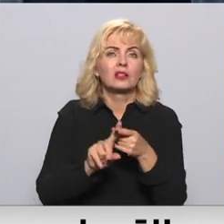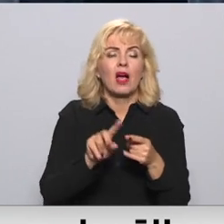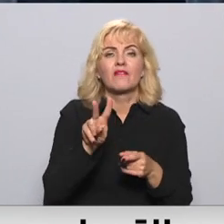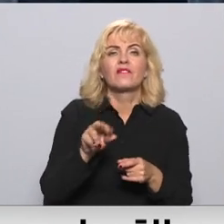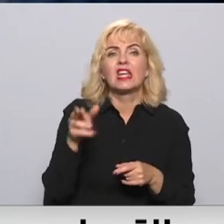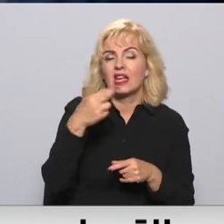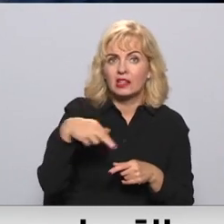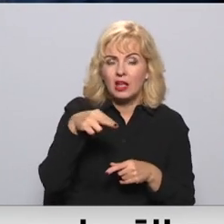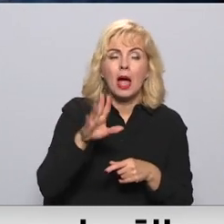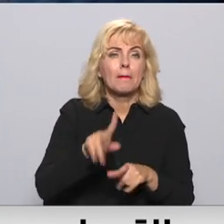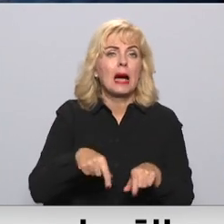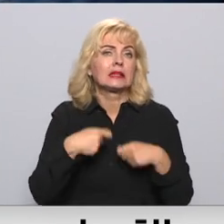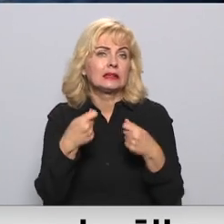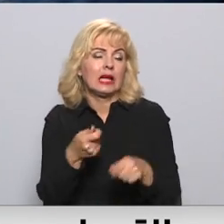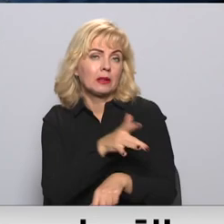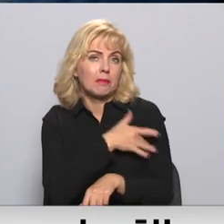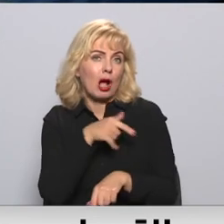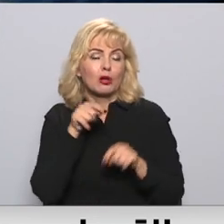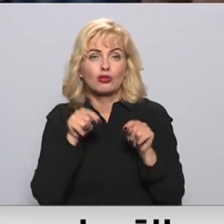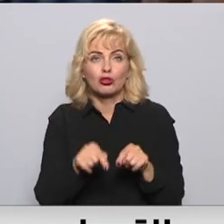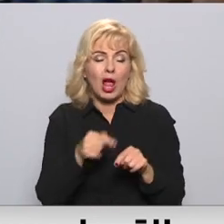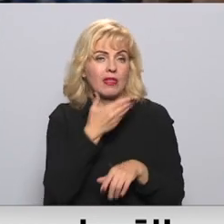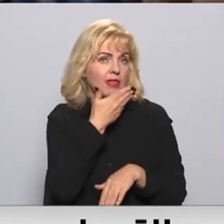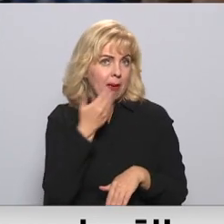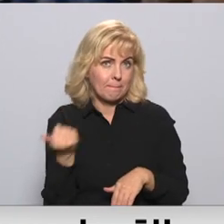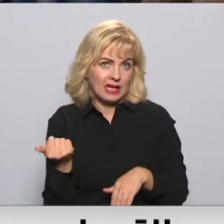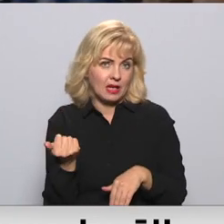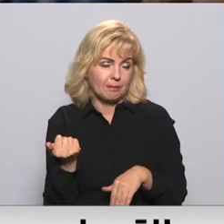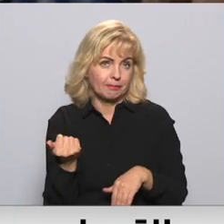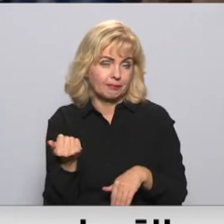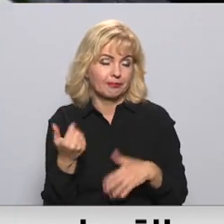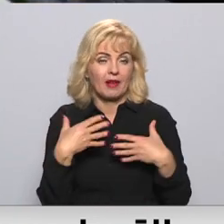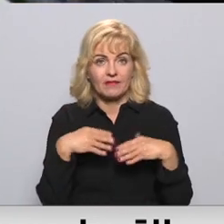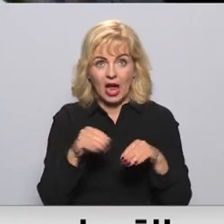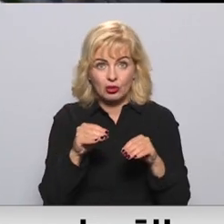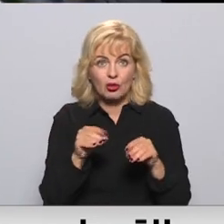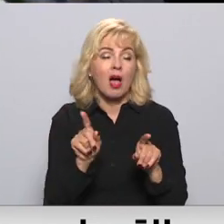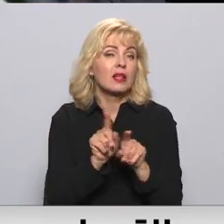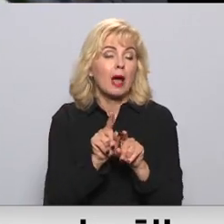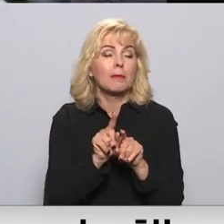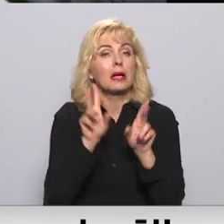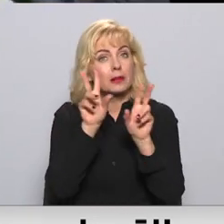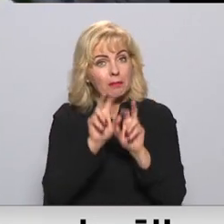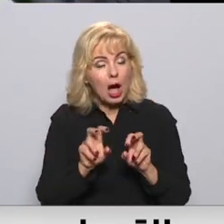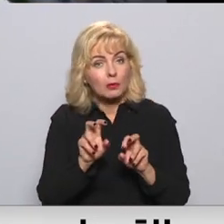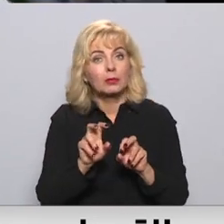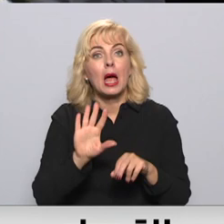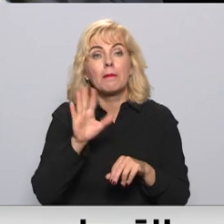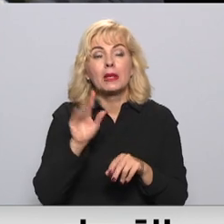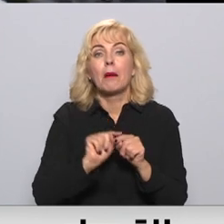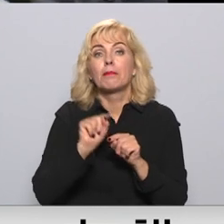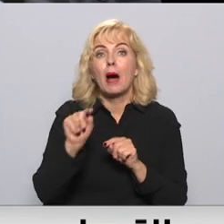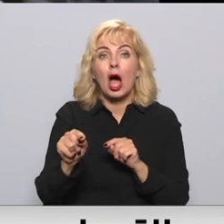ieņēmumu dienestu par sniegtajiem pakalpojumiem šeit netiek veikts. Tāpat apsekotajā objektā tika